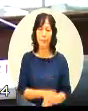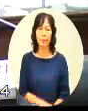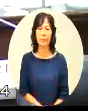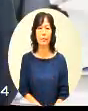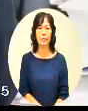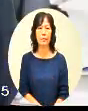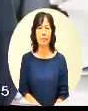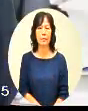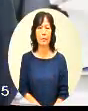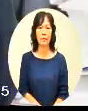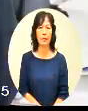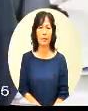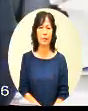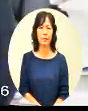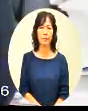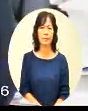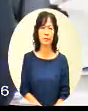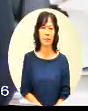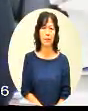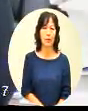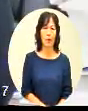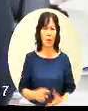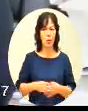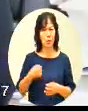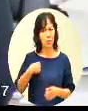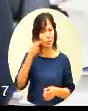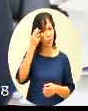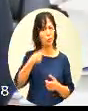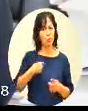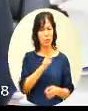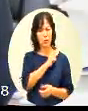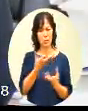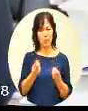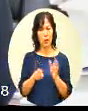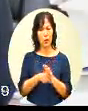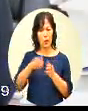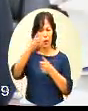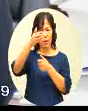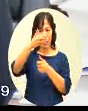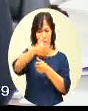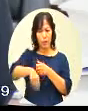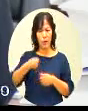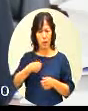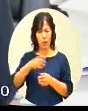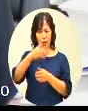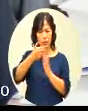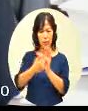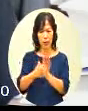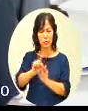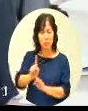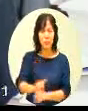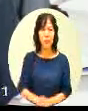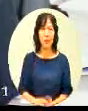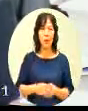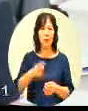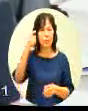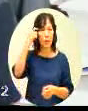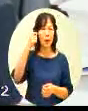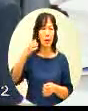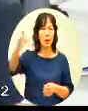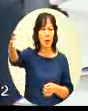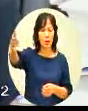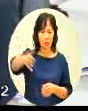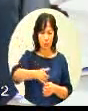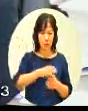那我们后来因为我都觉得我也没有怎么样，为什么要拦下来跟我酒测，可能快一点，他要是我从这